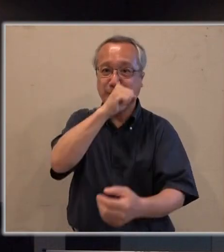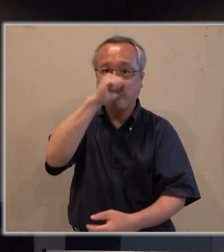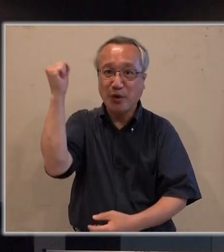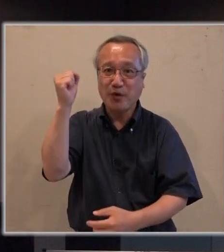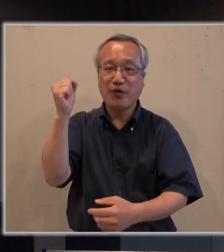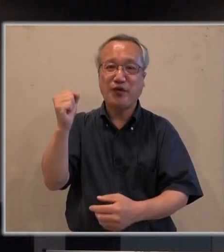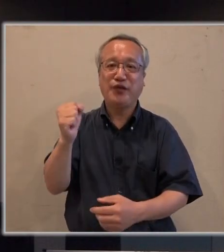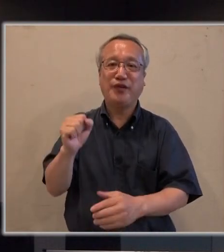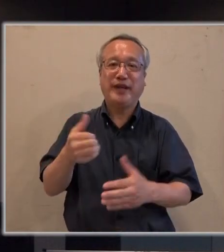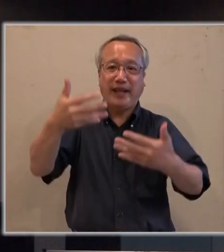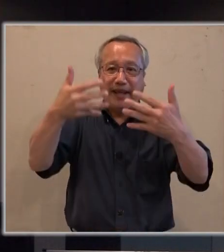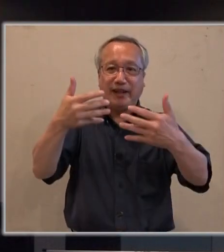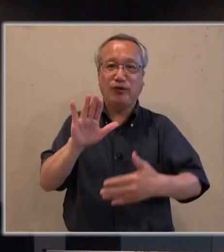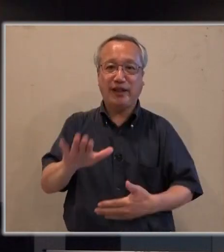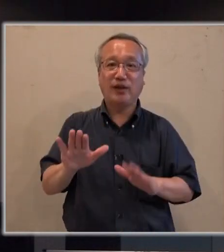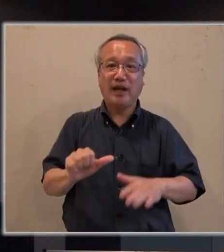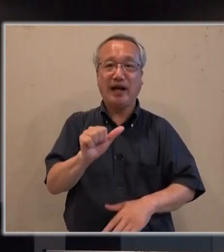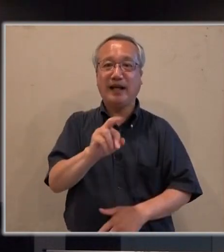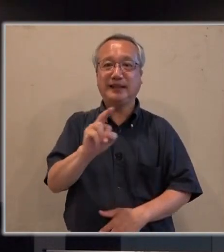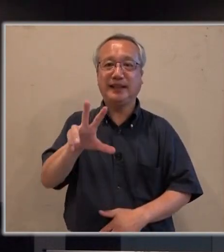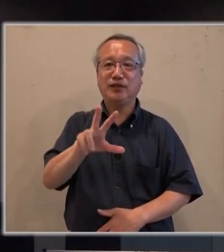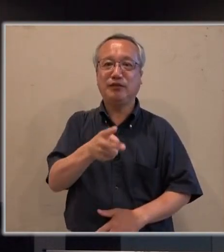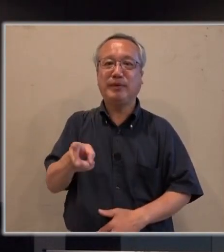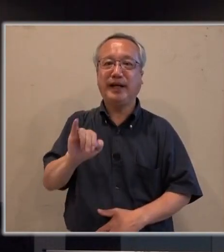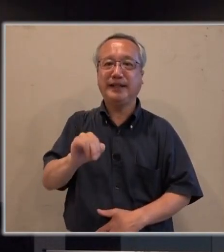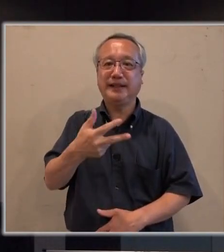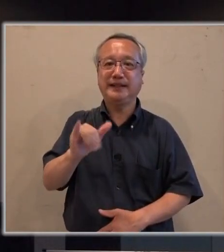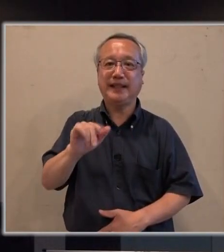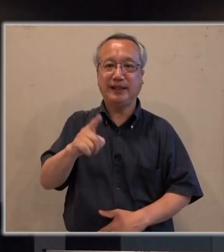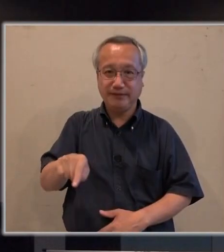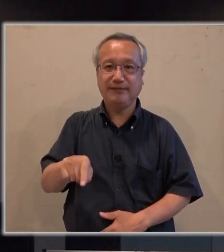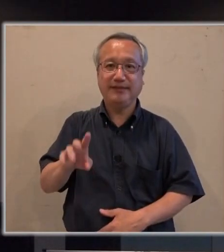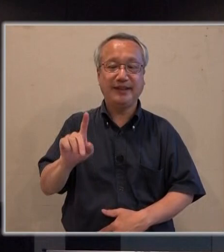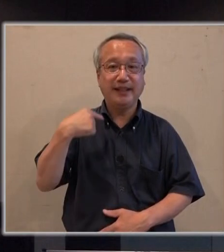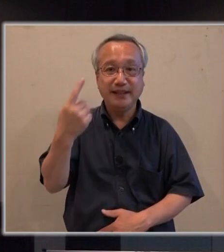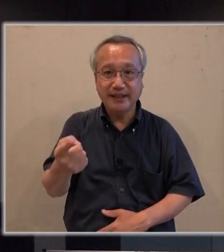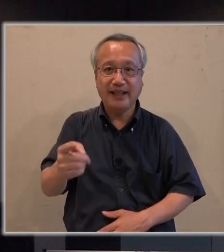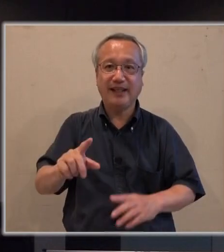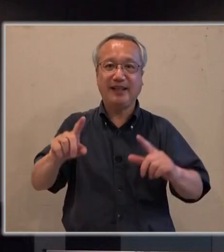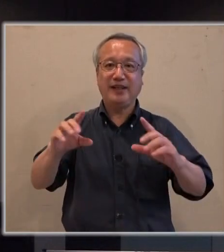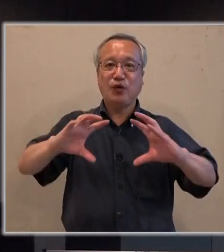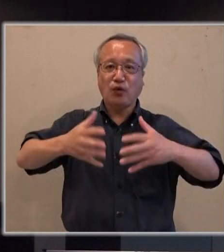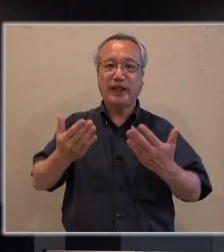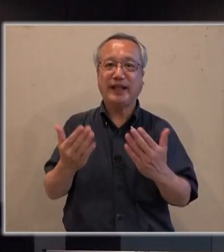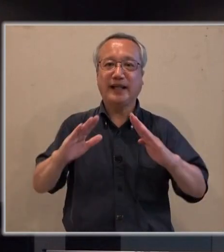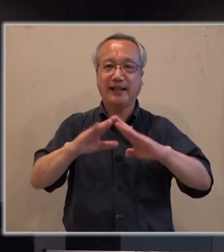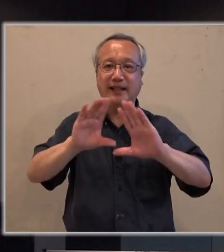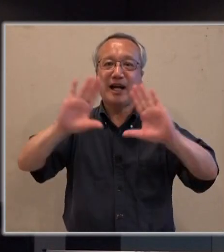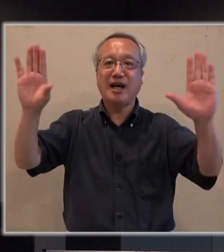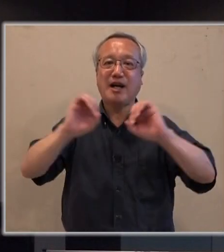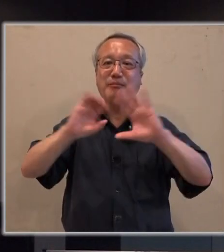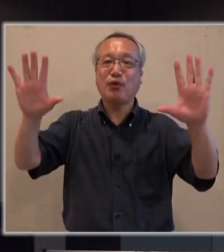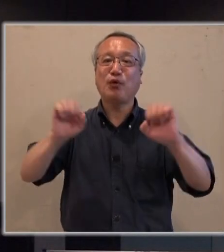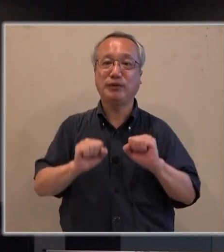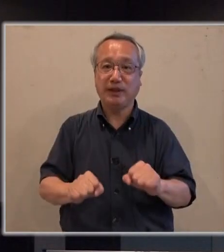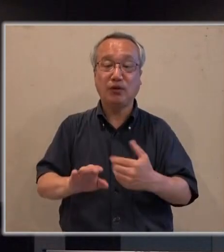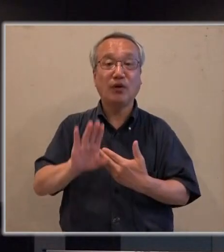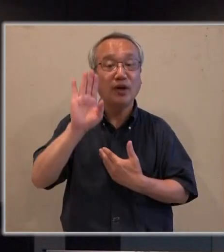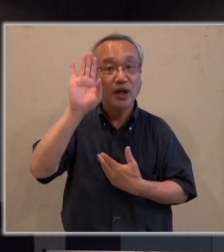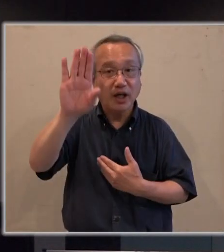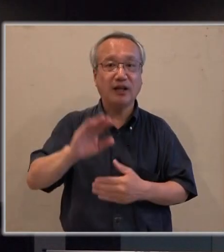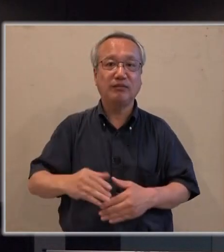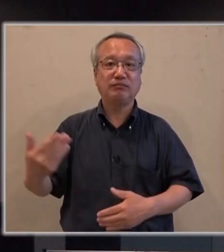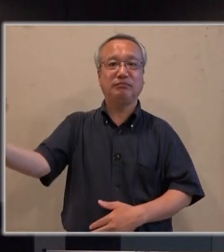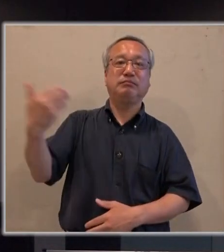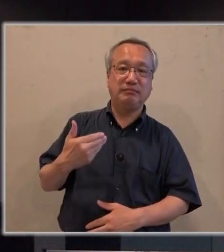年、アゼルバイジャンで、国際学会で発表してきます。で、こんな取り組みをしていくうちに、国連の方から講演をいただ